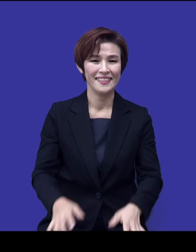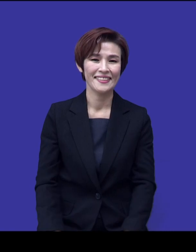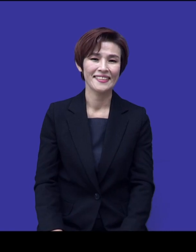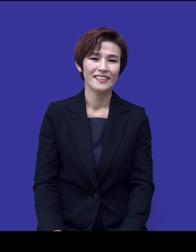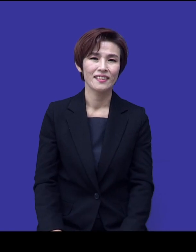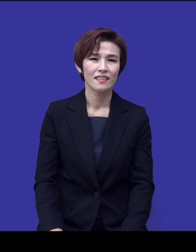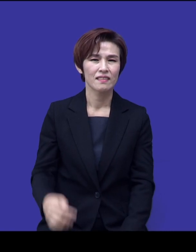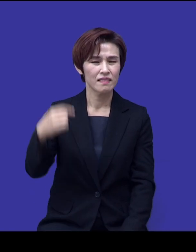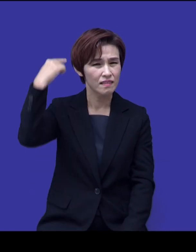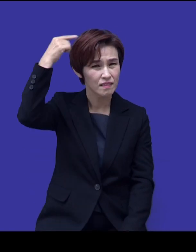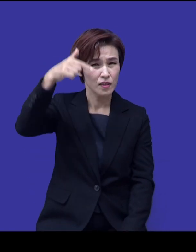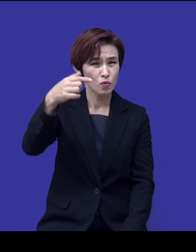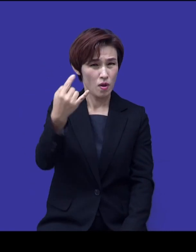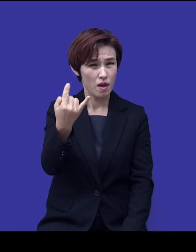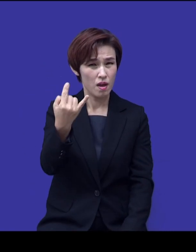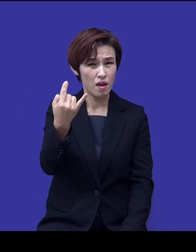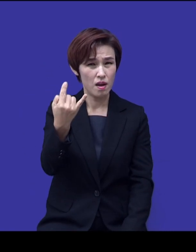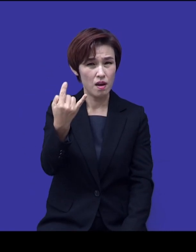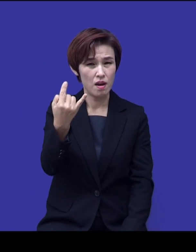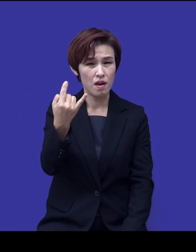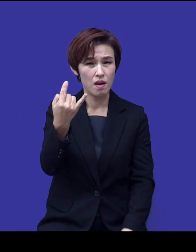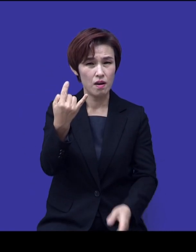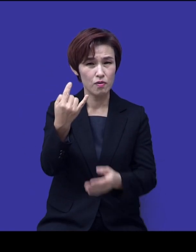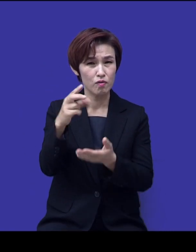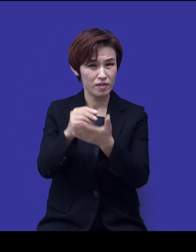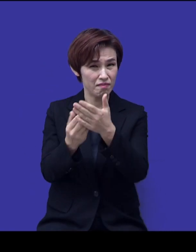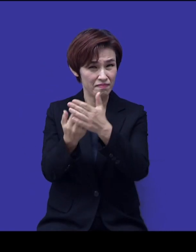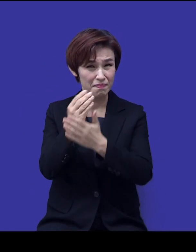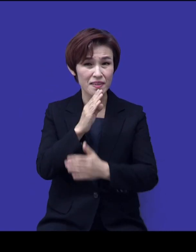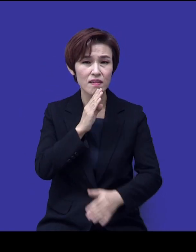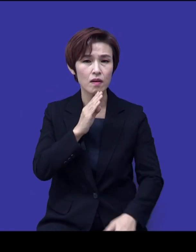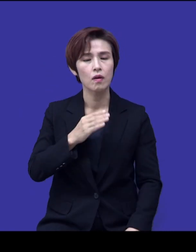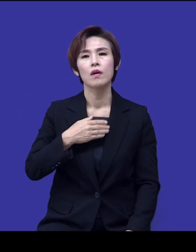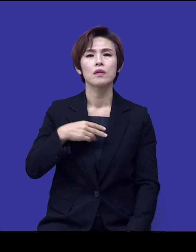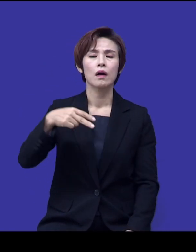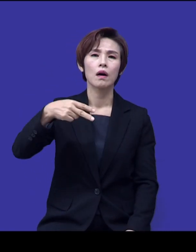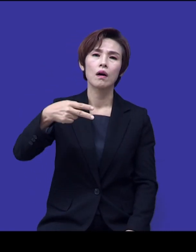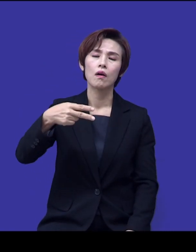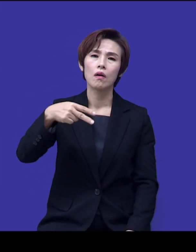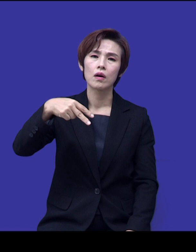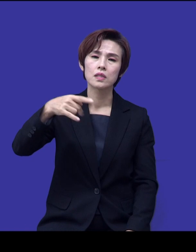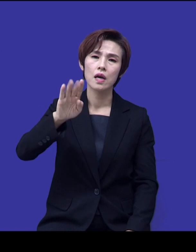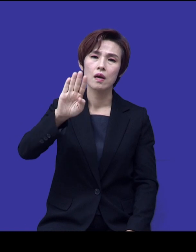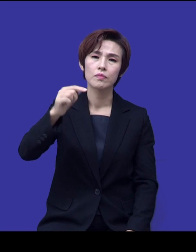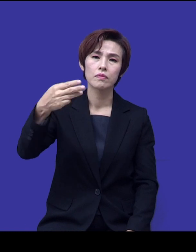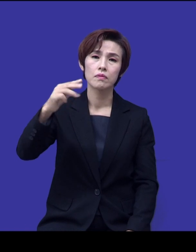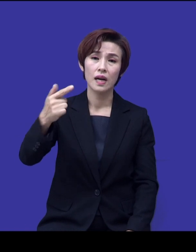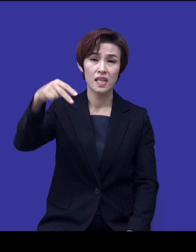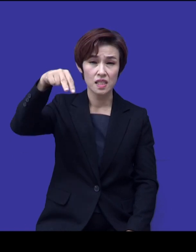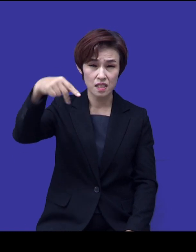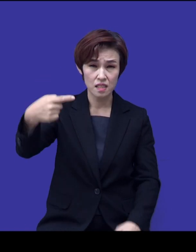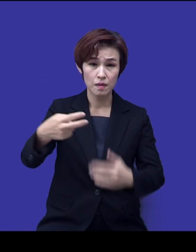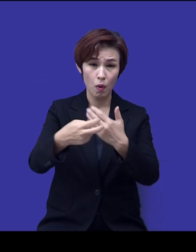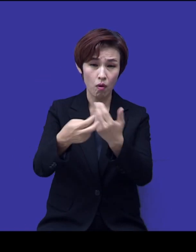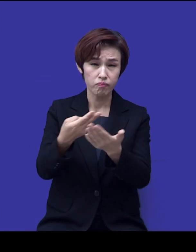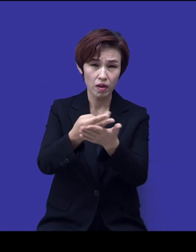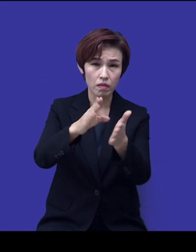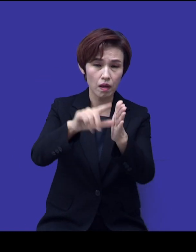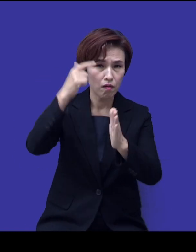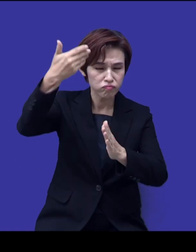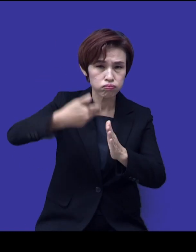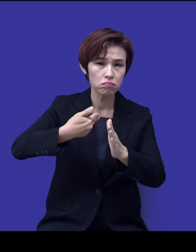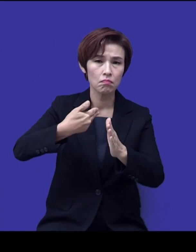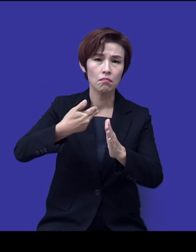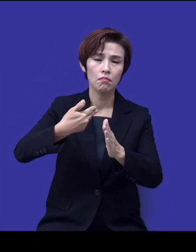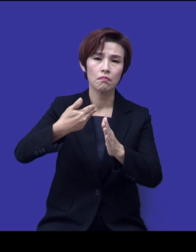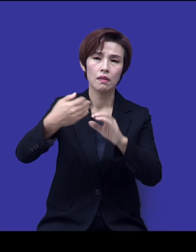분명히 뇌에도 좀 손상이 생겼겠죠? 예. 아, 글쎄, 제가 세브란스, 그래서 치료를 받는데 치료사가 설문 조사를 해달래요.